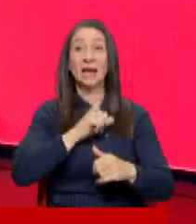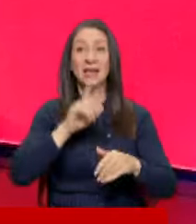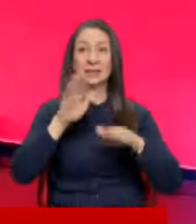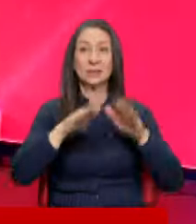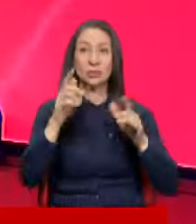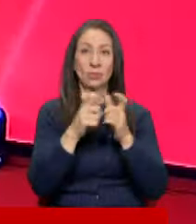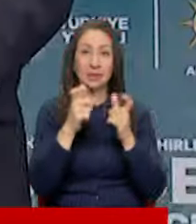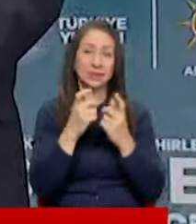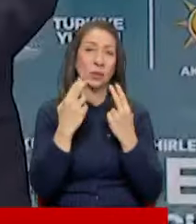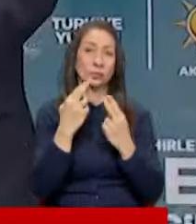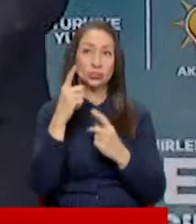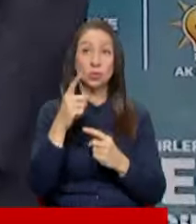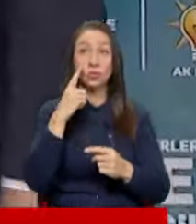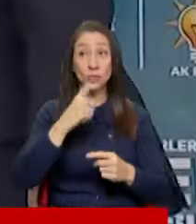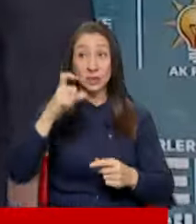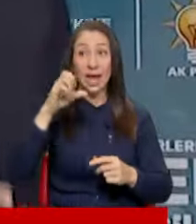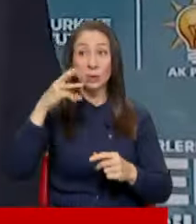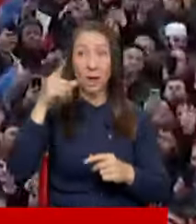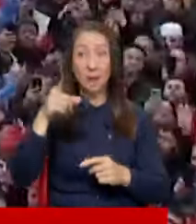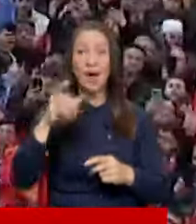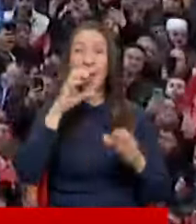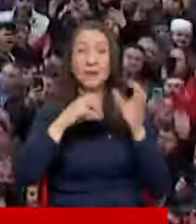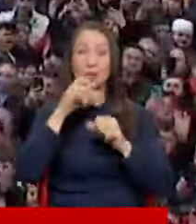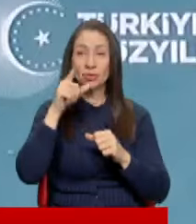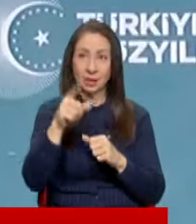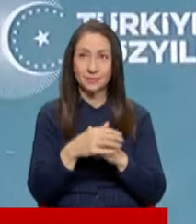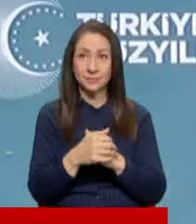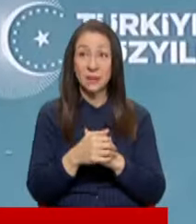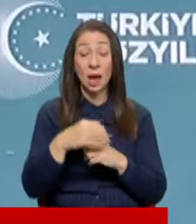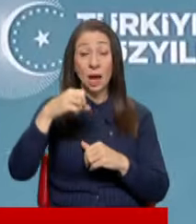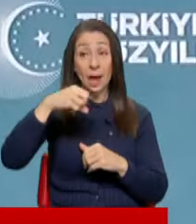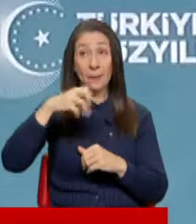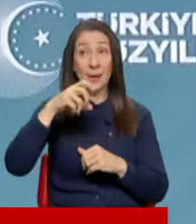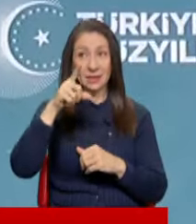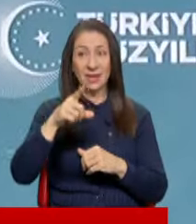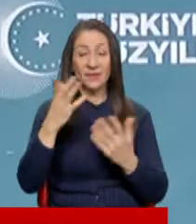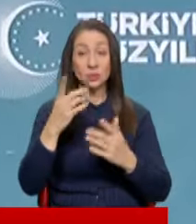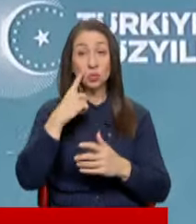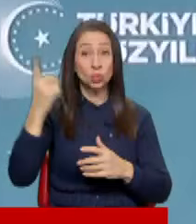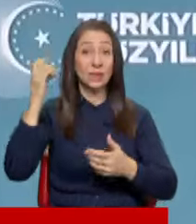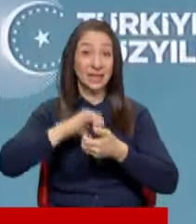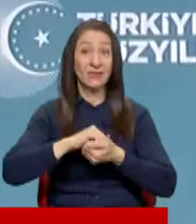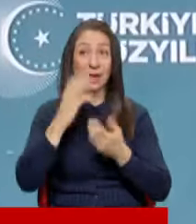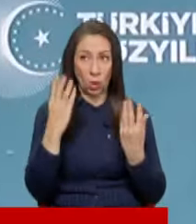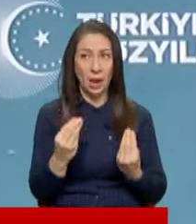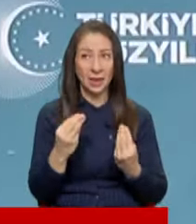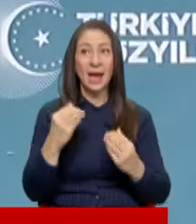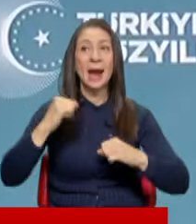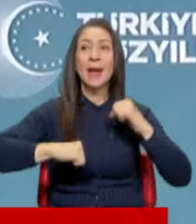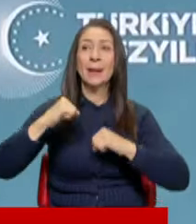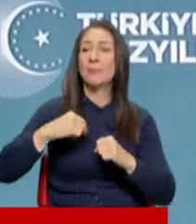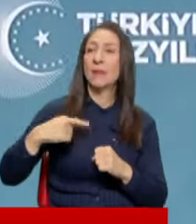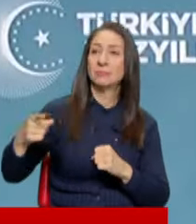tanıtım toplantısında konuştu Cumhurbaşkanı Erdoğan Afyon Karahisar'da olar